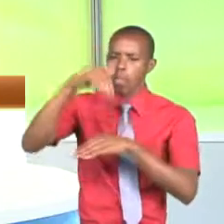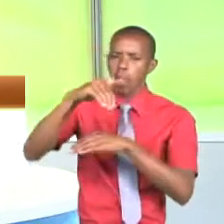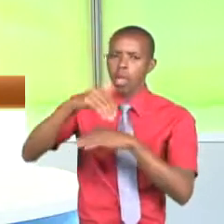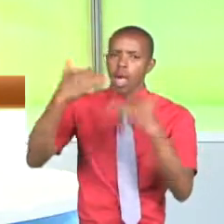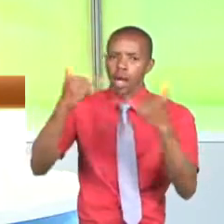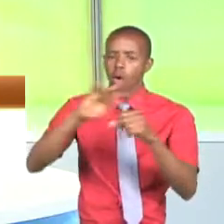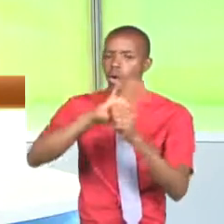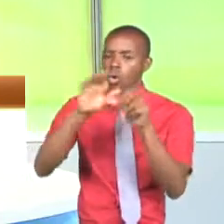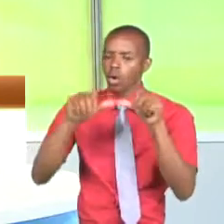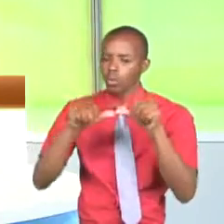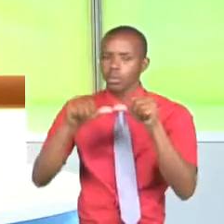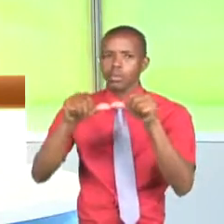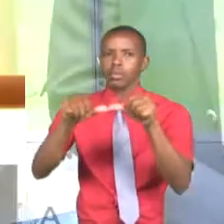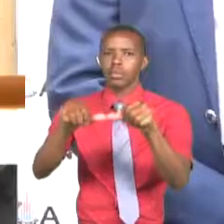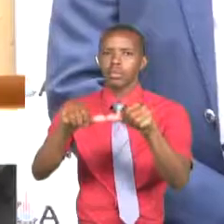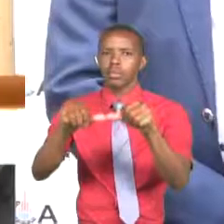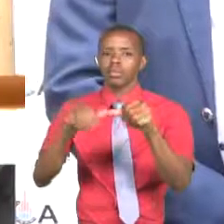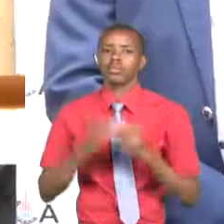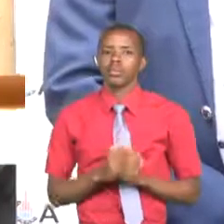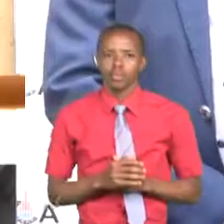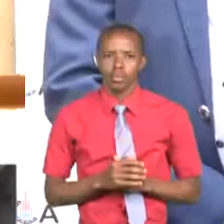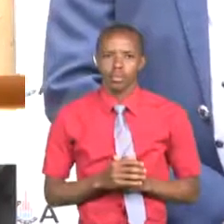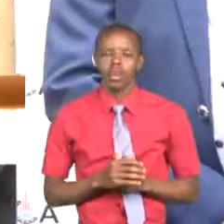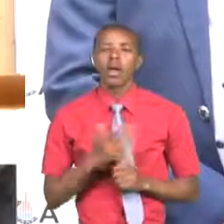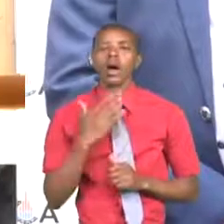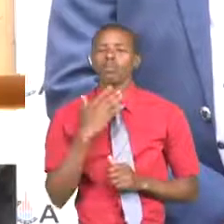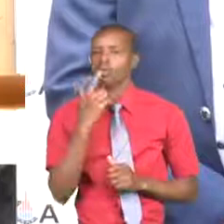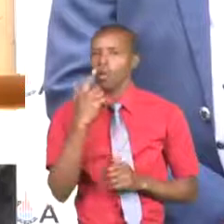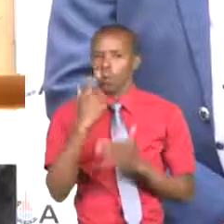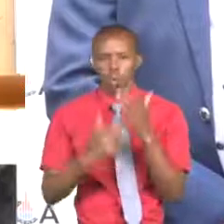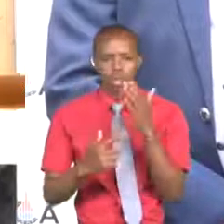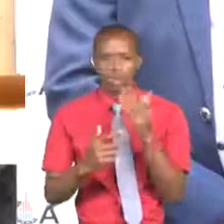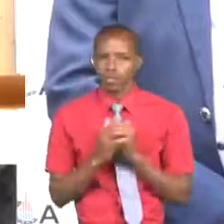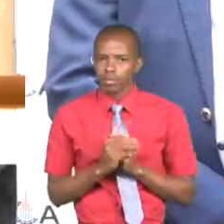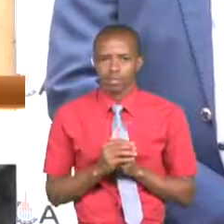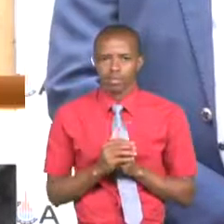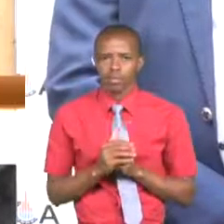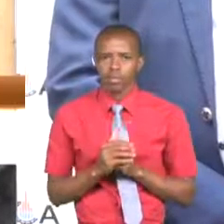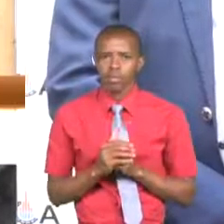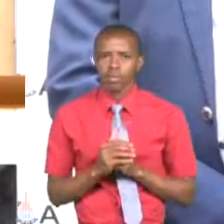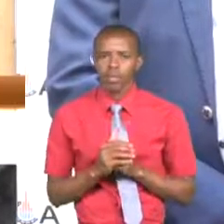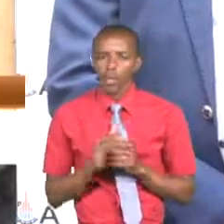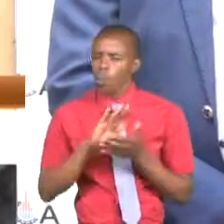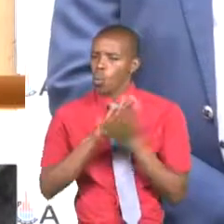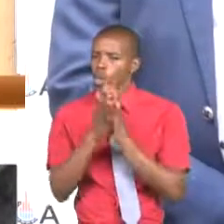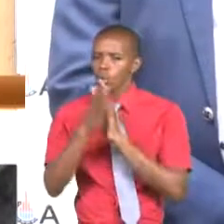wakati huu wa janga la corona. And I want to say this without any